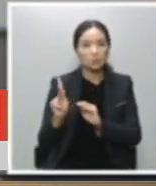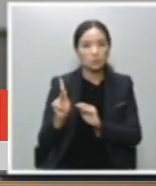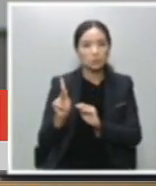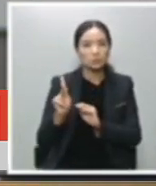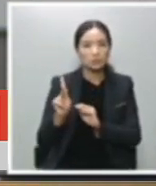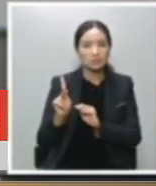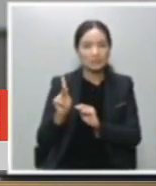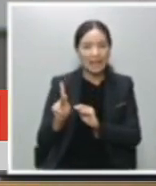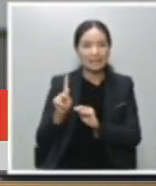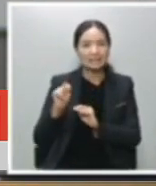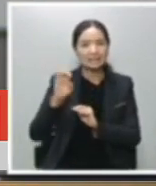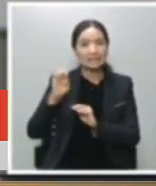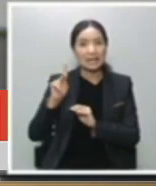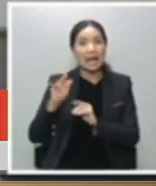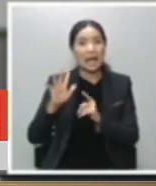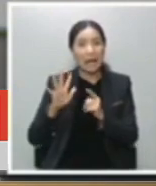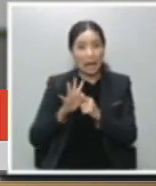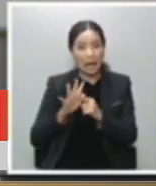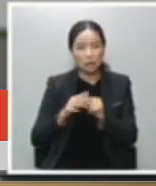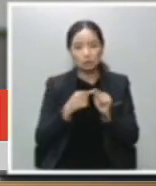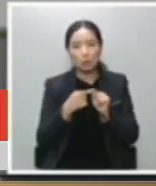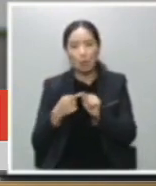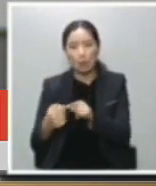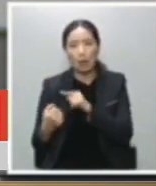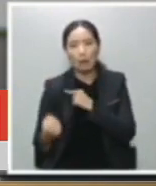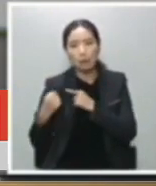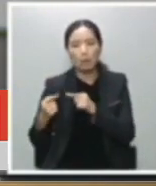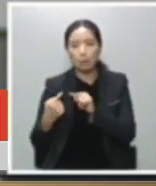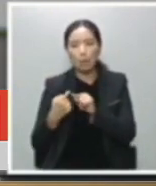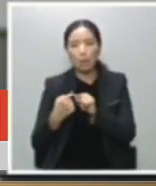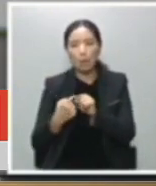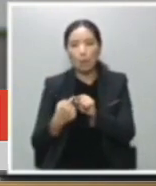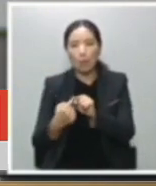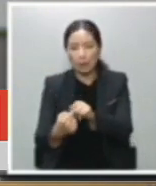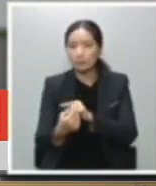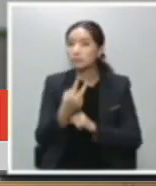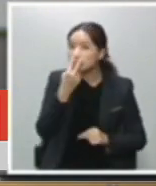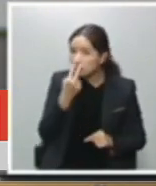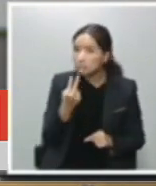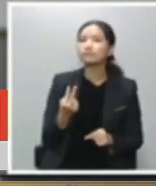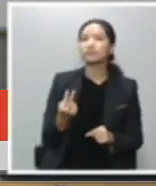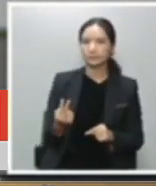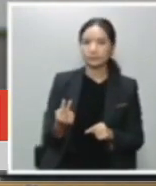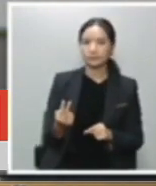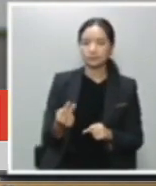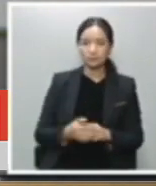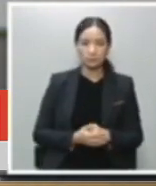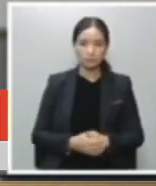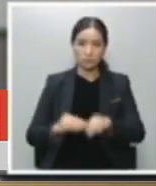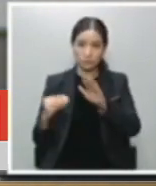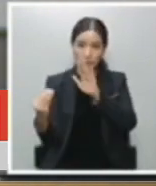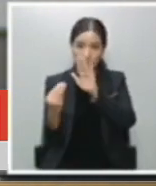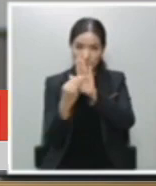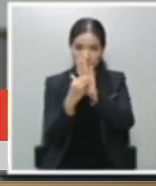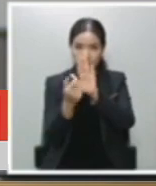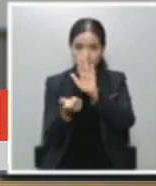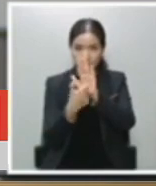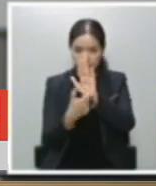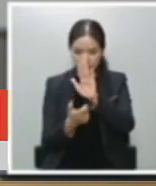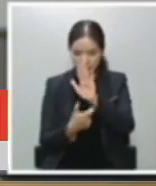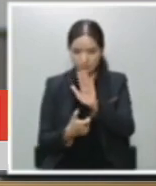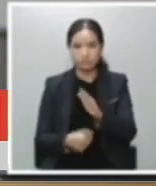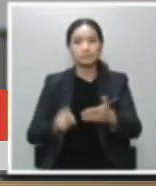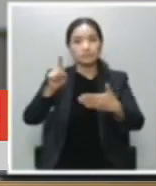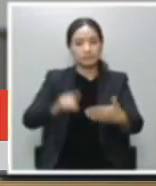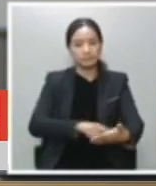กพ้องได้อยู่ในอำนาจต่อเห็นได้จากการกำหนดกติกาให้การเลือกตั้งเป็นแบบ